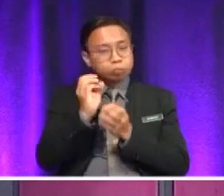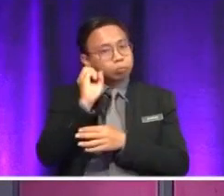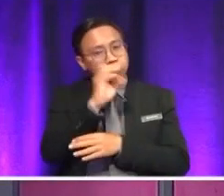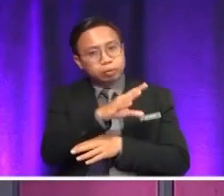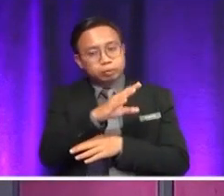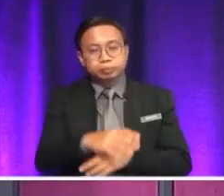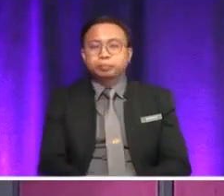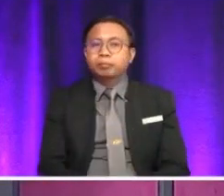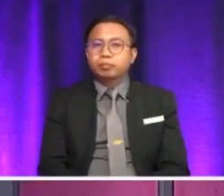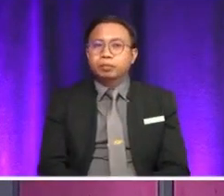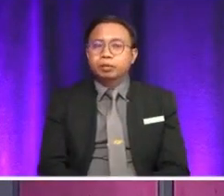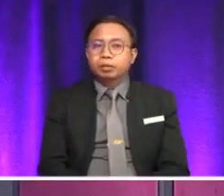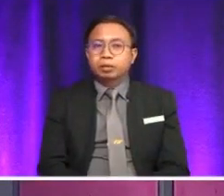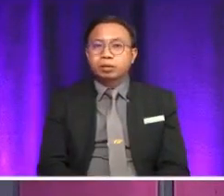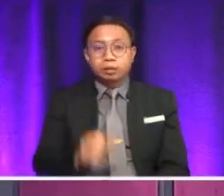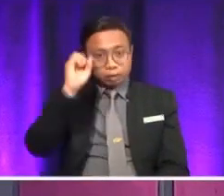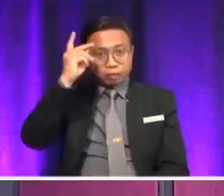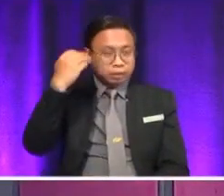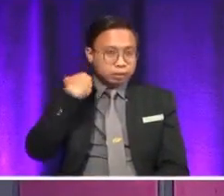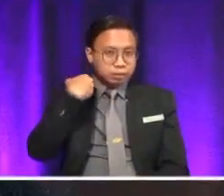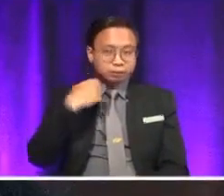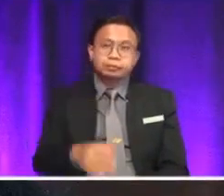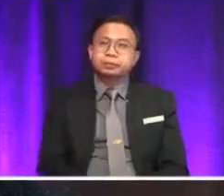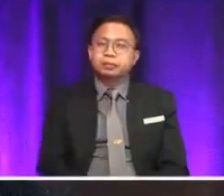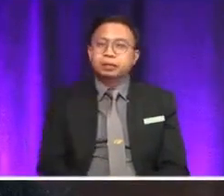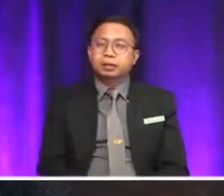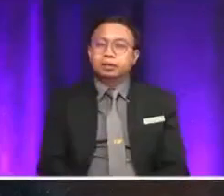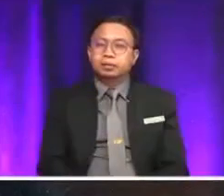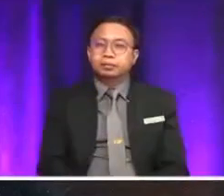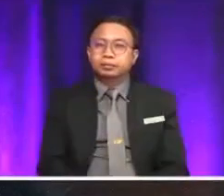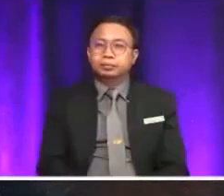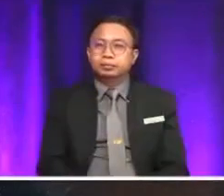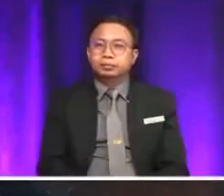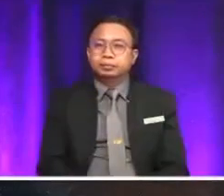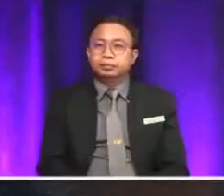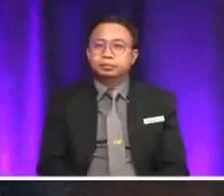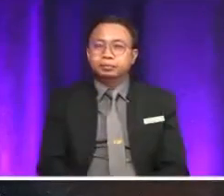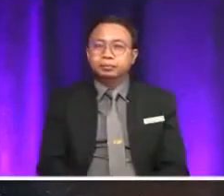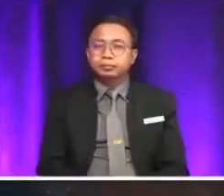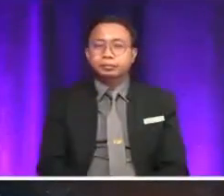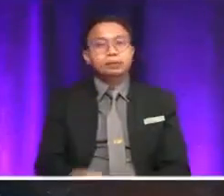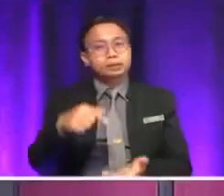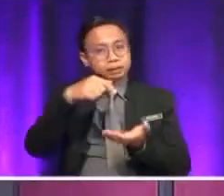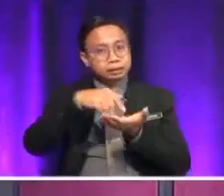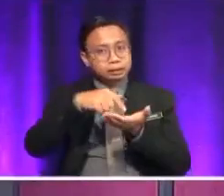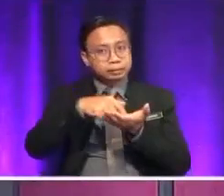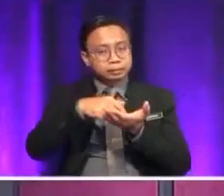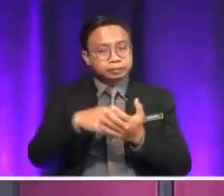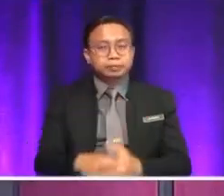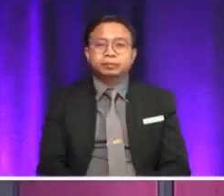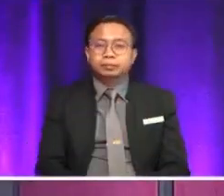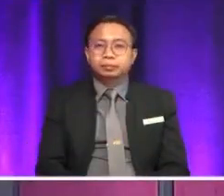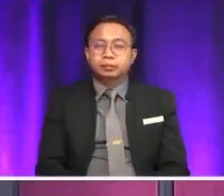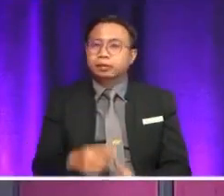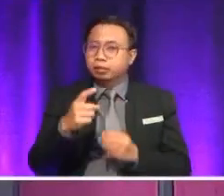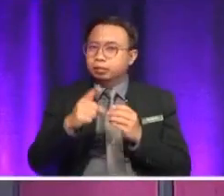Mak ada tak macam tu? Tak ada, cikgu. Tak ada. Pelajar cemerlang. Alhamdulillah. Okey. Kat sini kalau bila